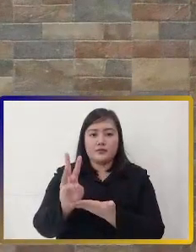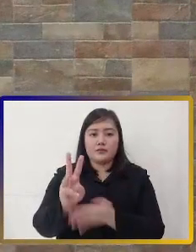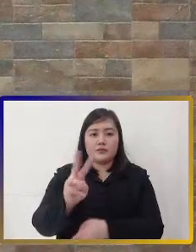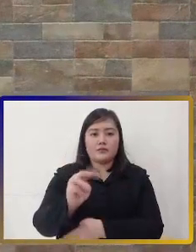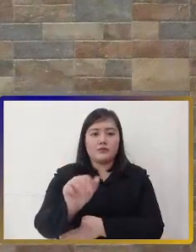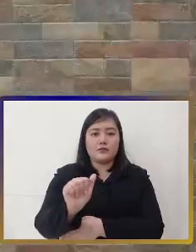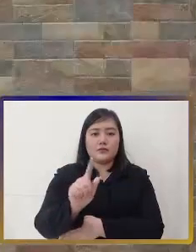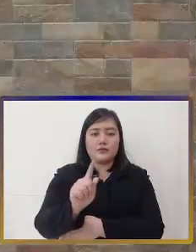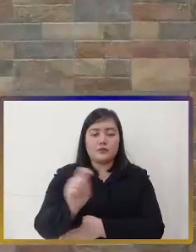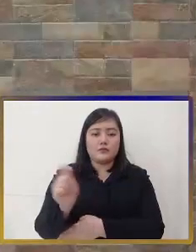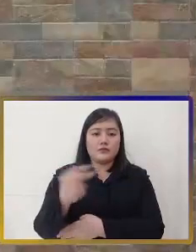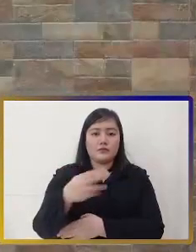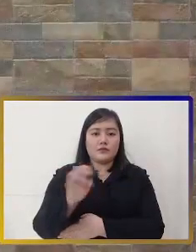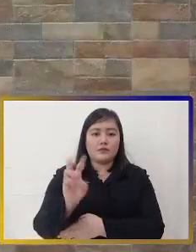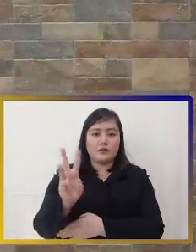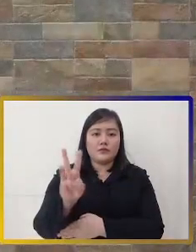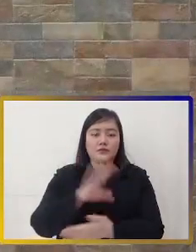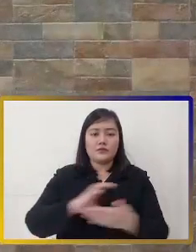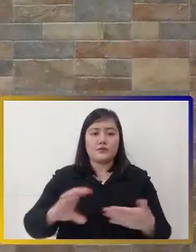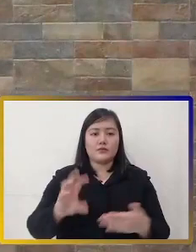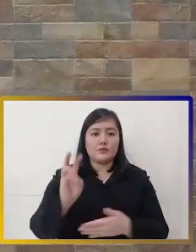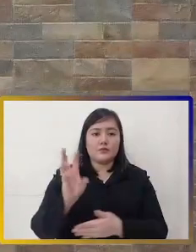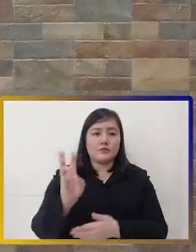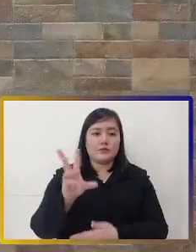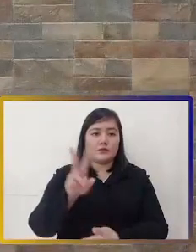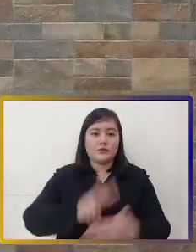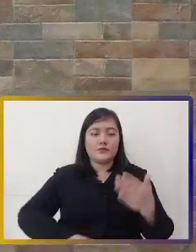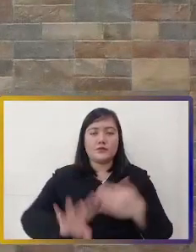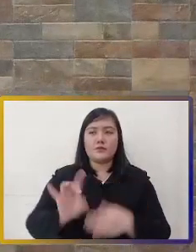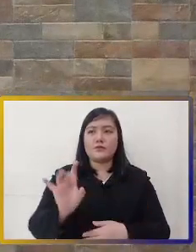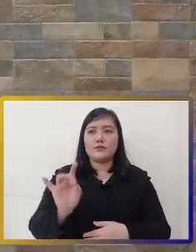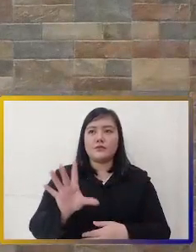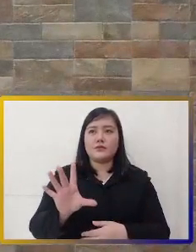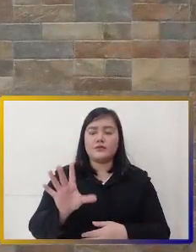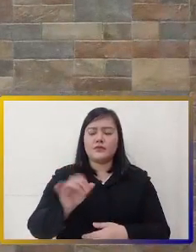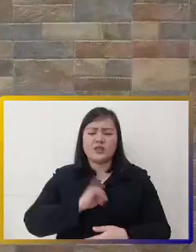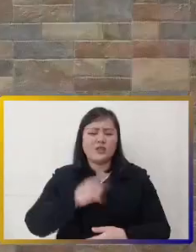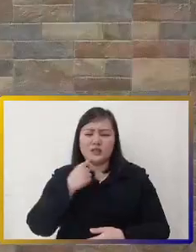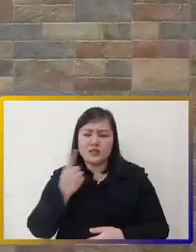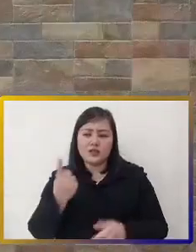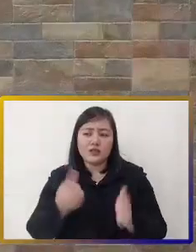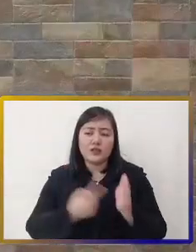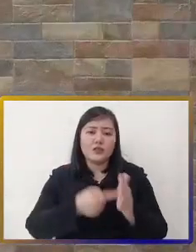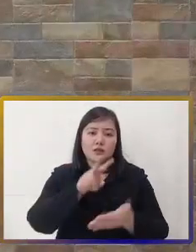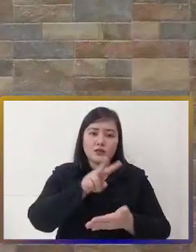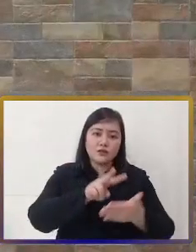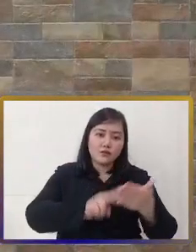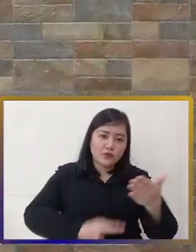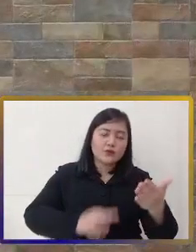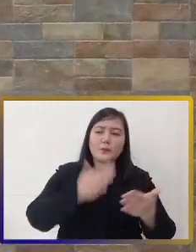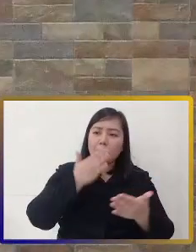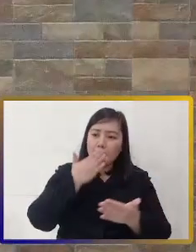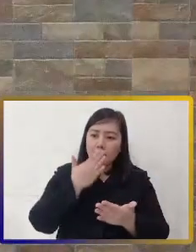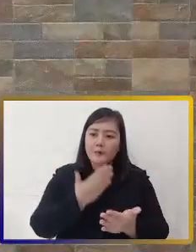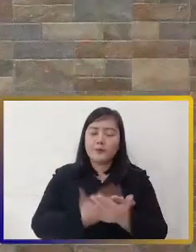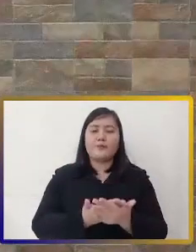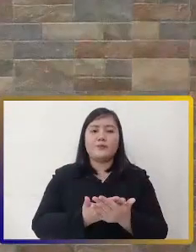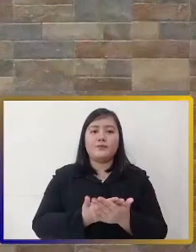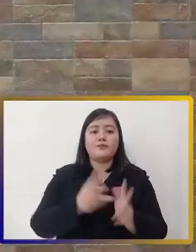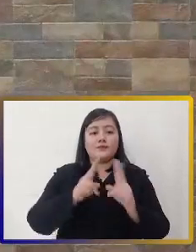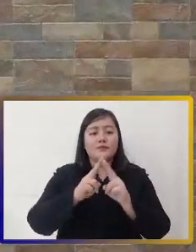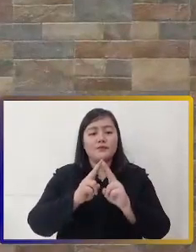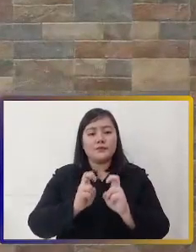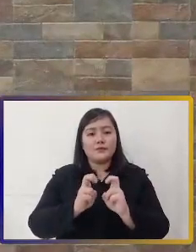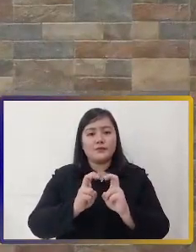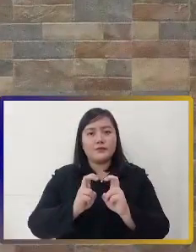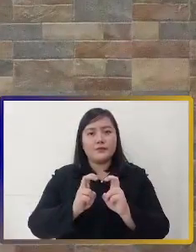kausap po ako na kapatiran, sabi ko nga, ang kagandahan sa talata po na ito, even the historical basis, ang foundation